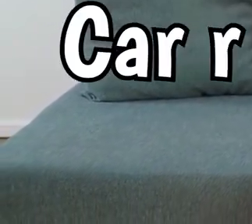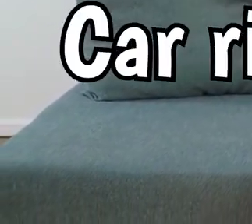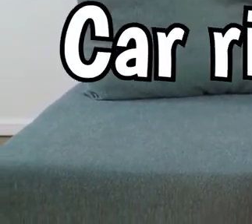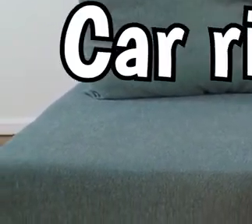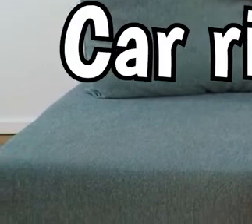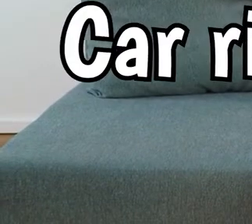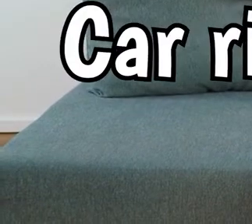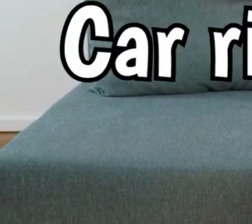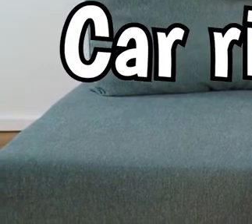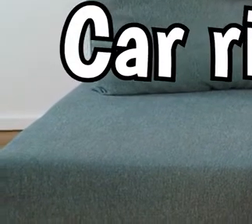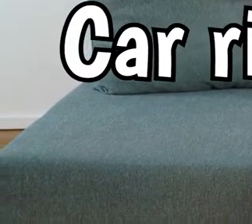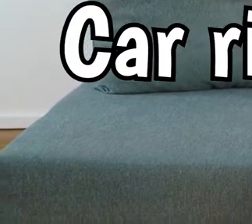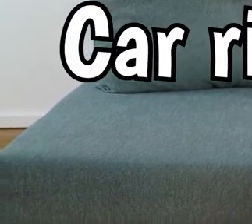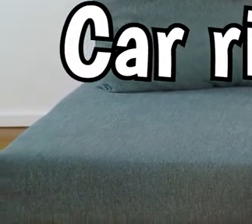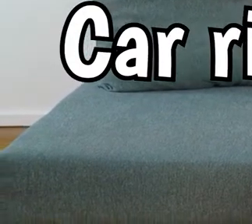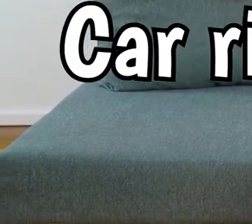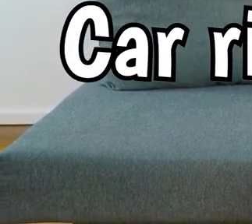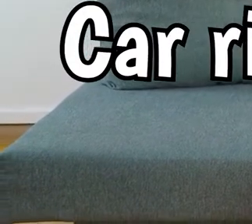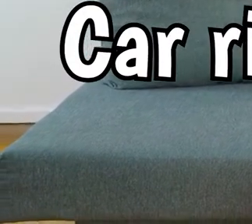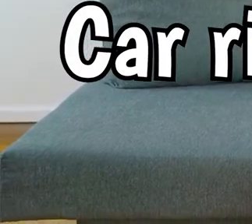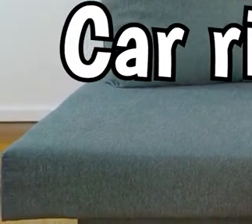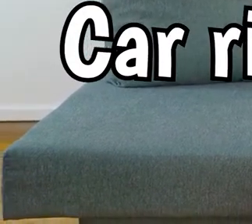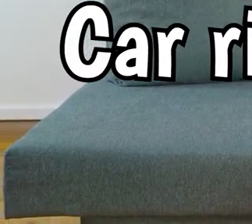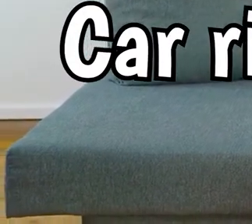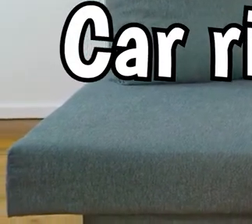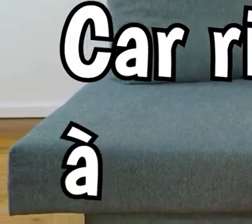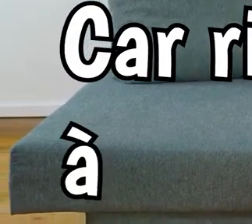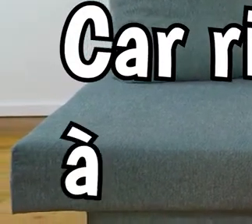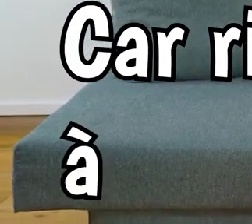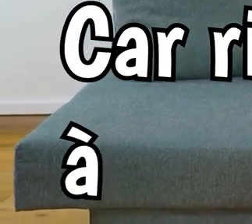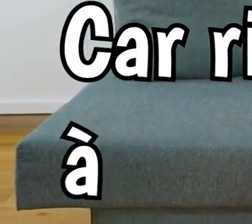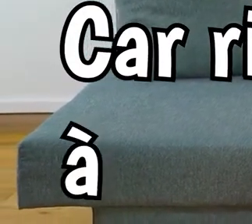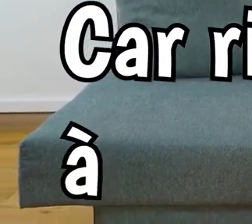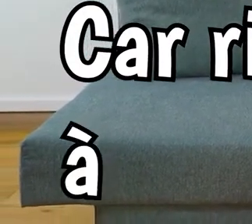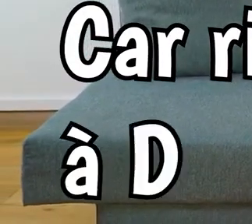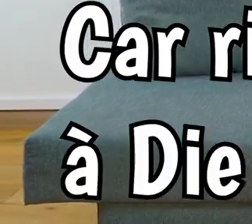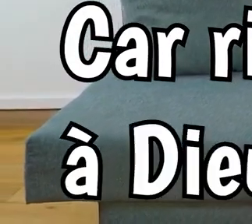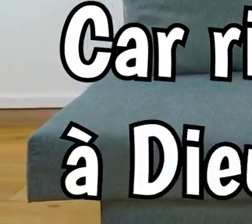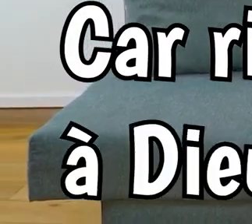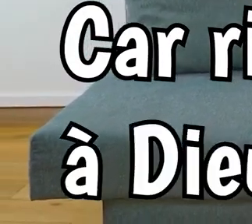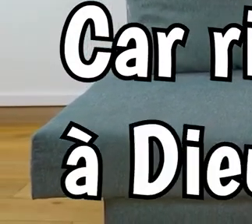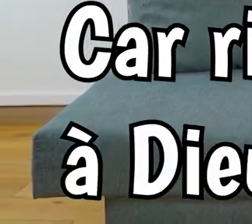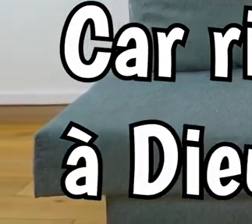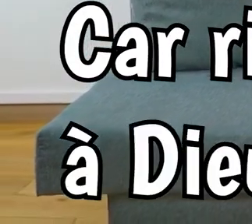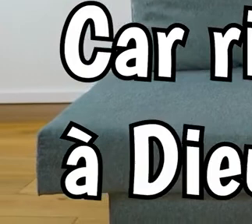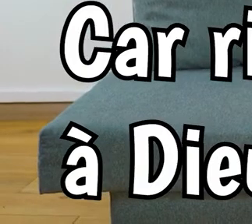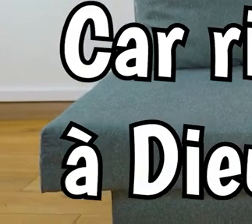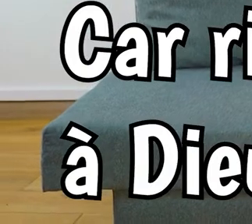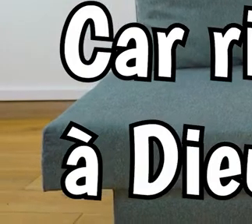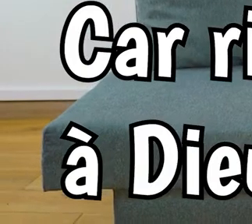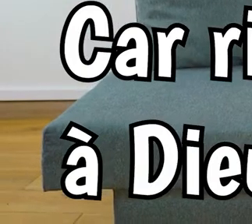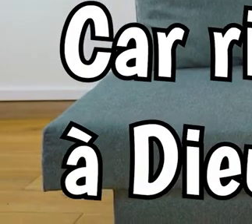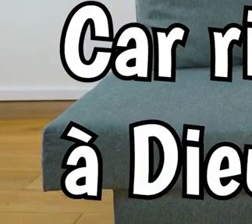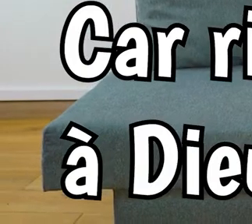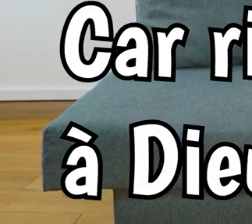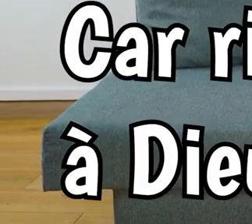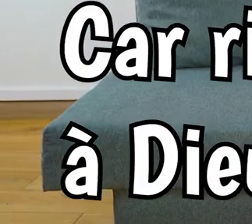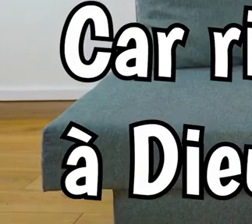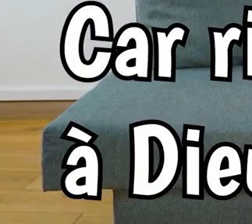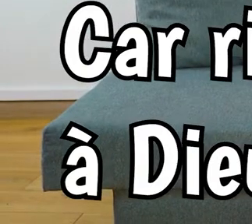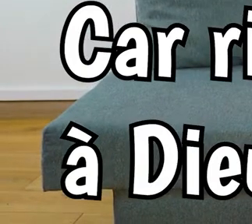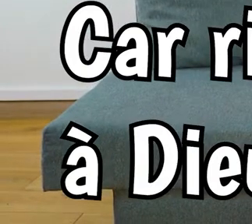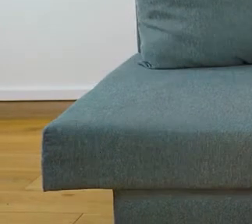Car rien n'est impossible à Dieu. Luc 1,